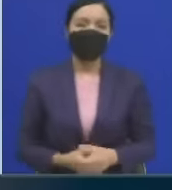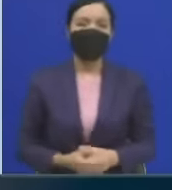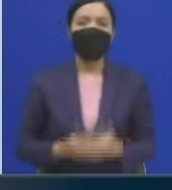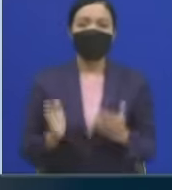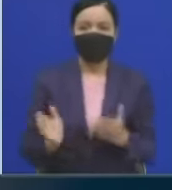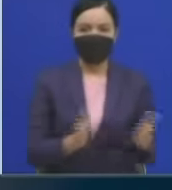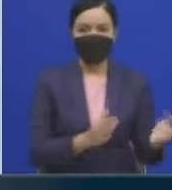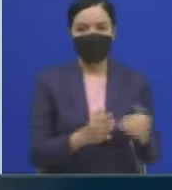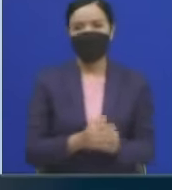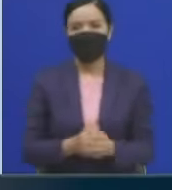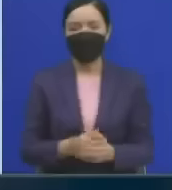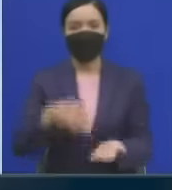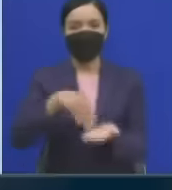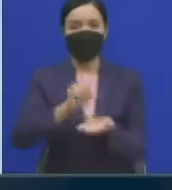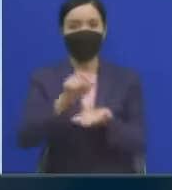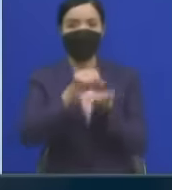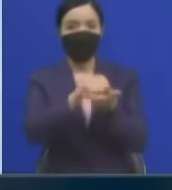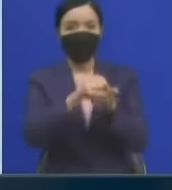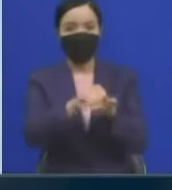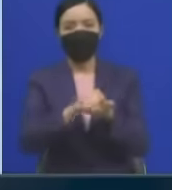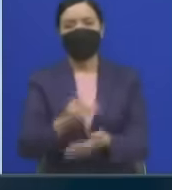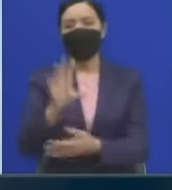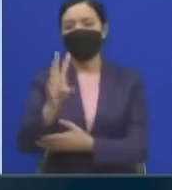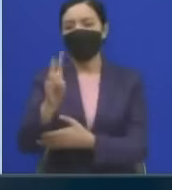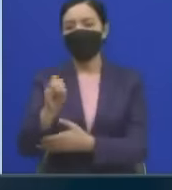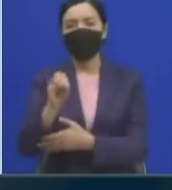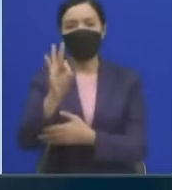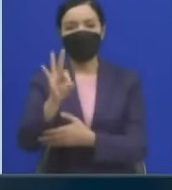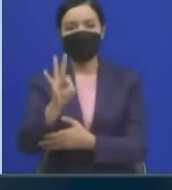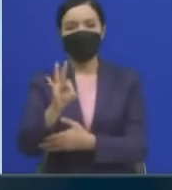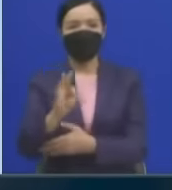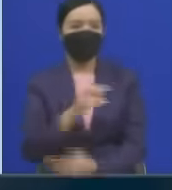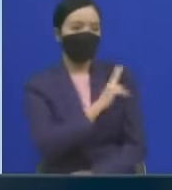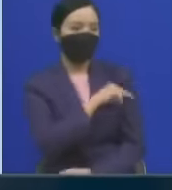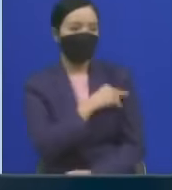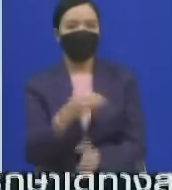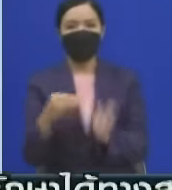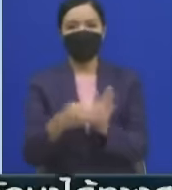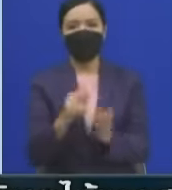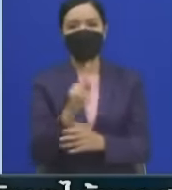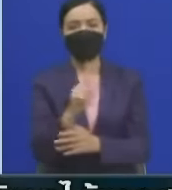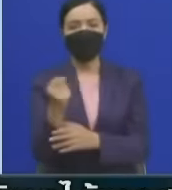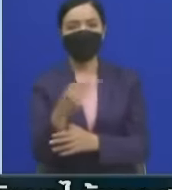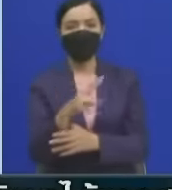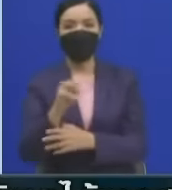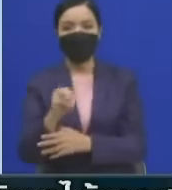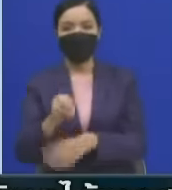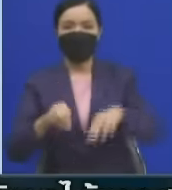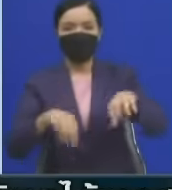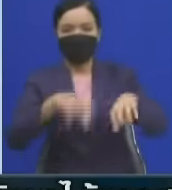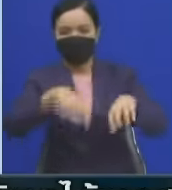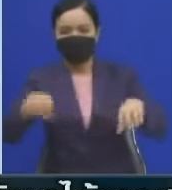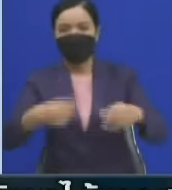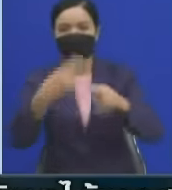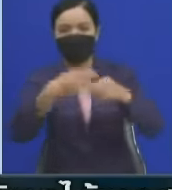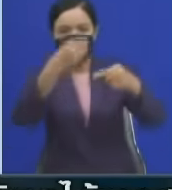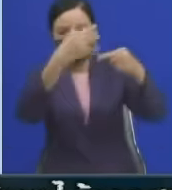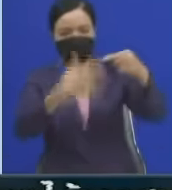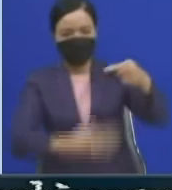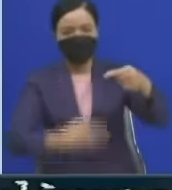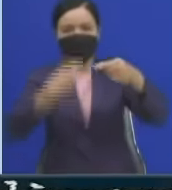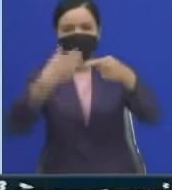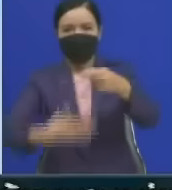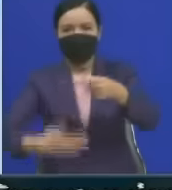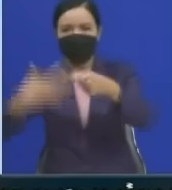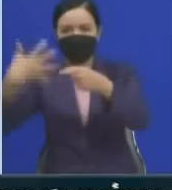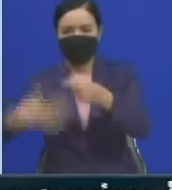แล้วก็69ศูนย์บริการสาธารณสุขกทมนะก็คือสบสนะฮะนี่ทั้งหมดเนี้ยที่อยู่บนหน้าจ